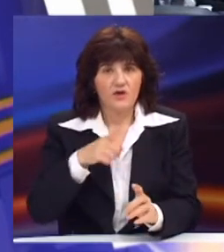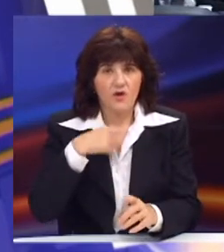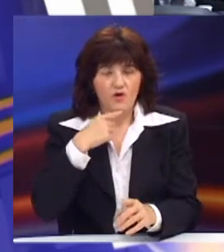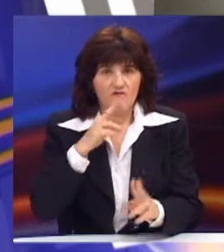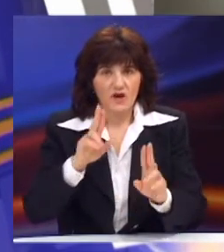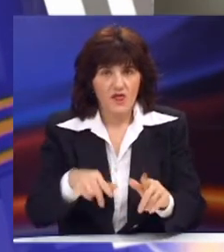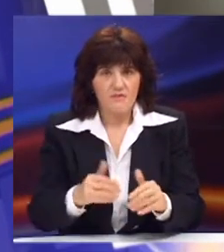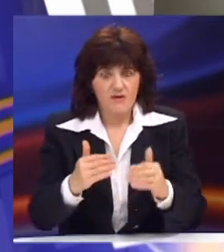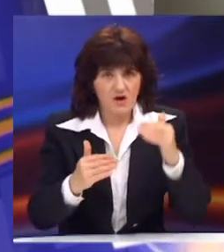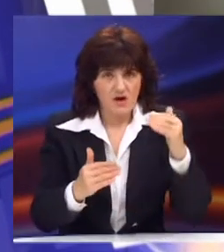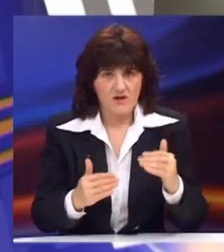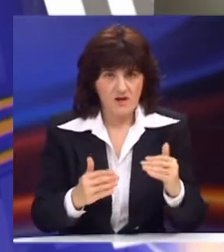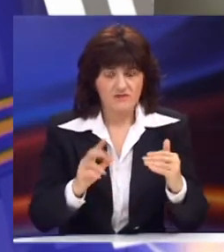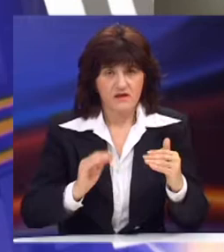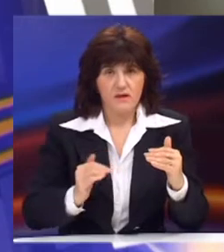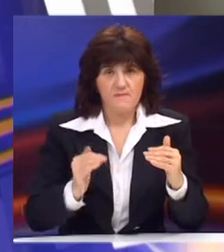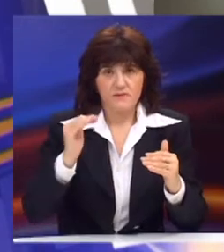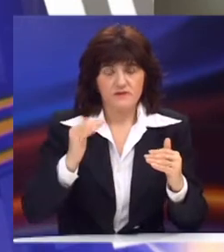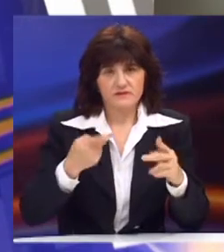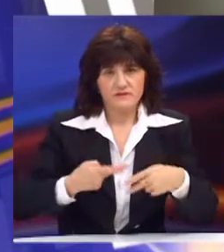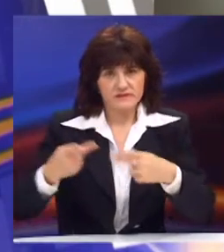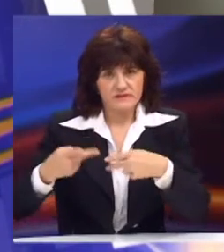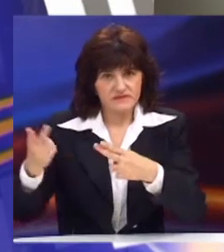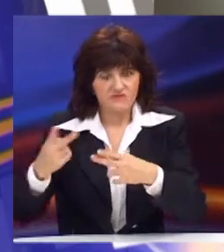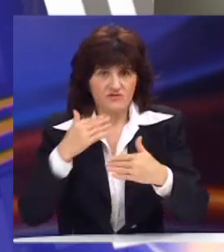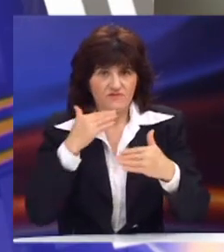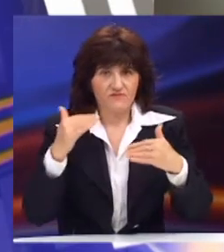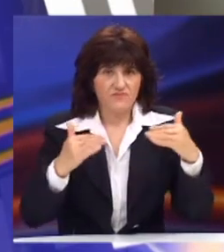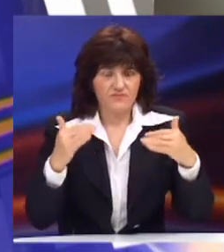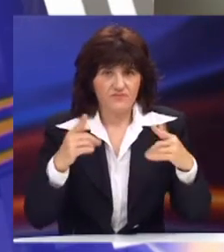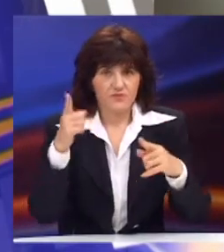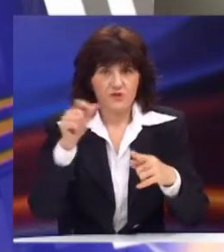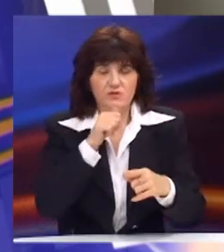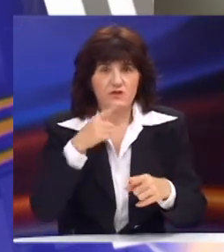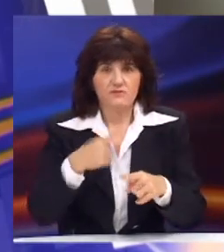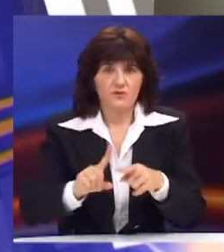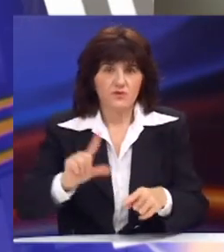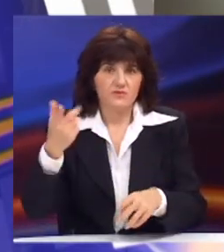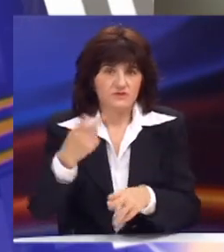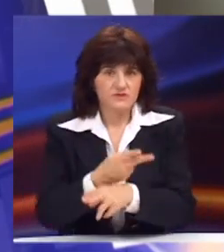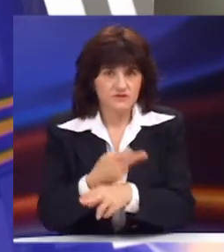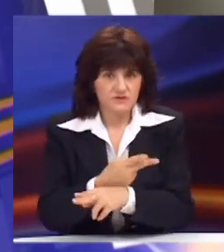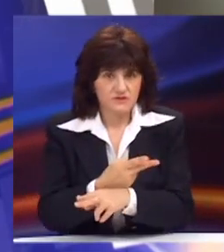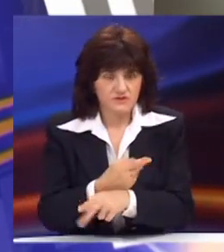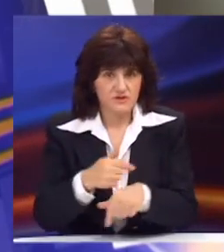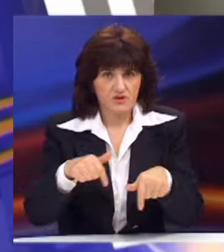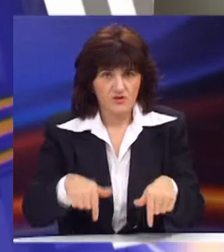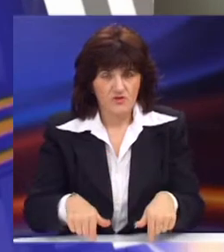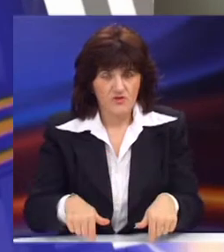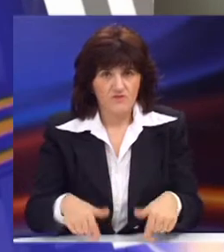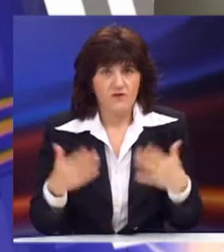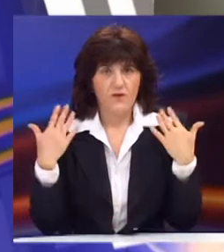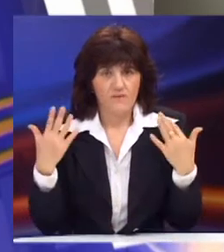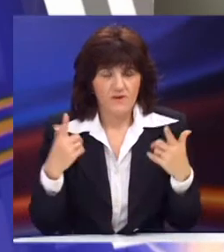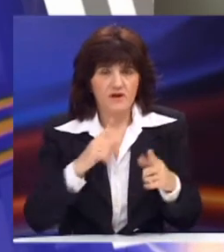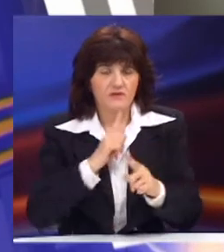pad industrijske proizvodnje, imamo rast izvoza. Činjenica da je to su strane investicije, da su to investicije pre svega u